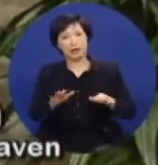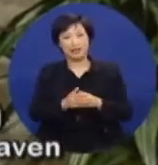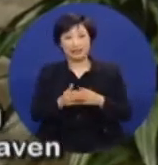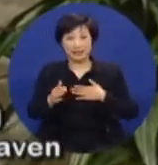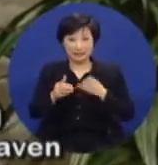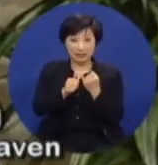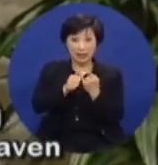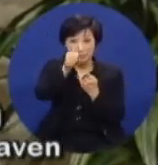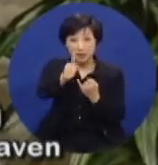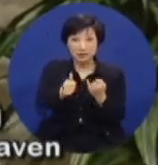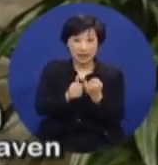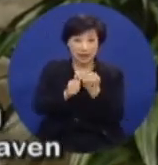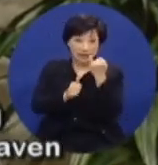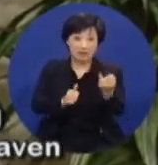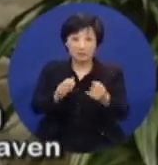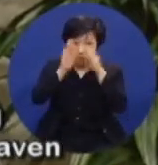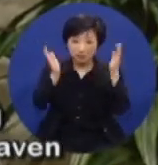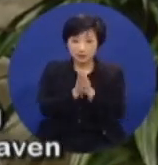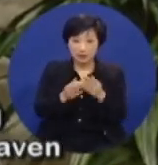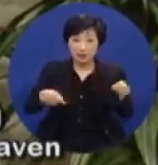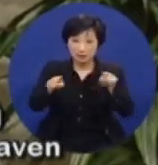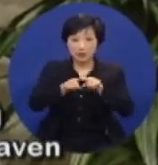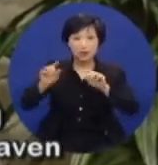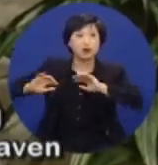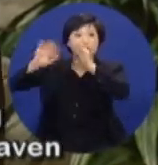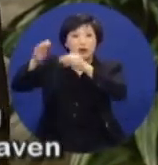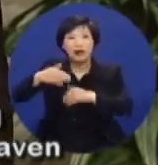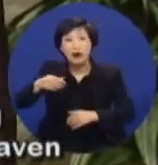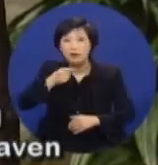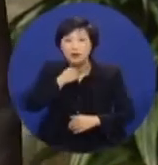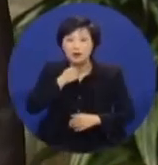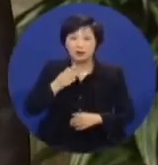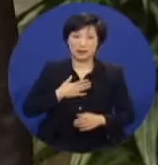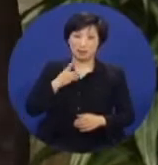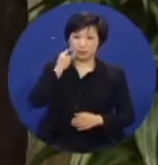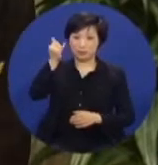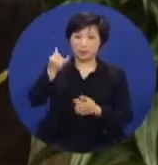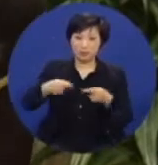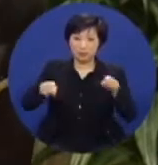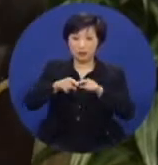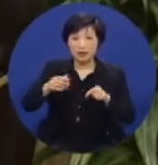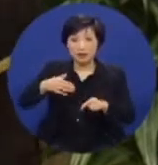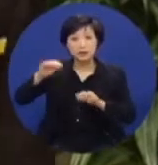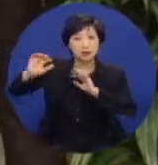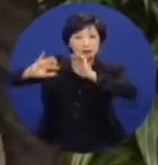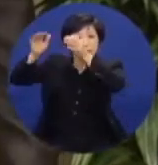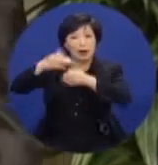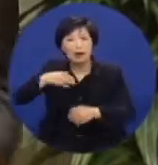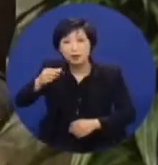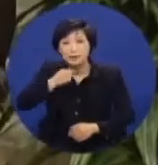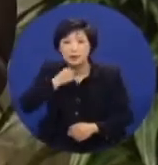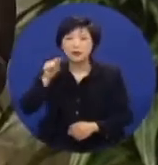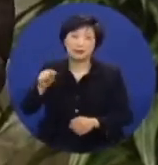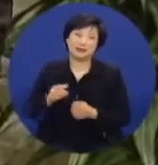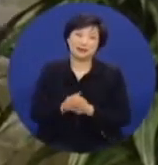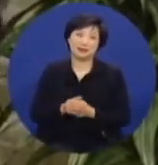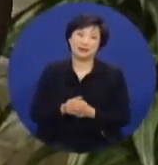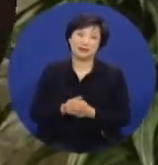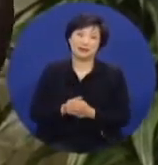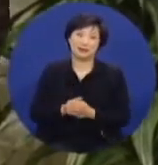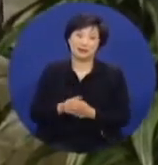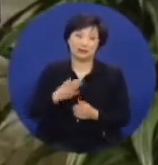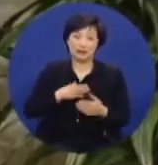남편도 대한 애도 데리고 춤이 보고싶어 내부 모두 데리고 친구가 5 싶어 이건 튜브